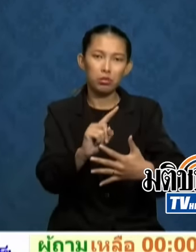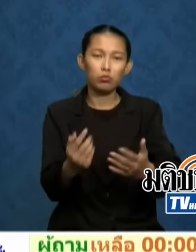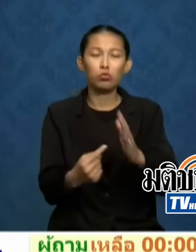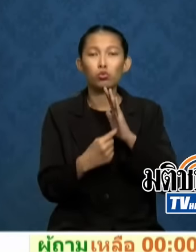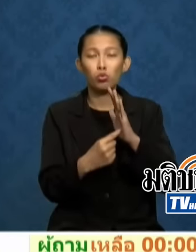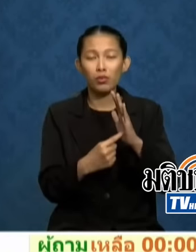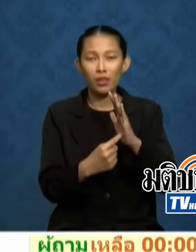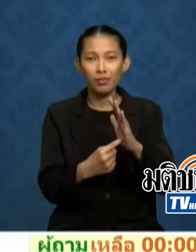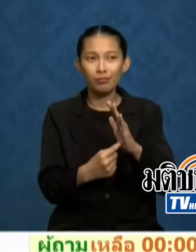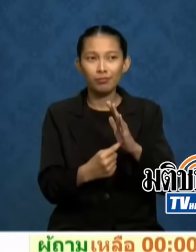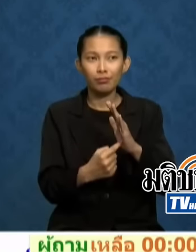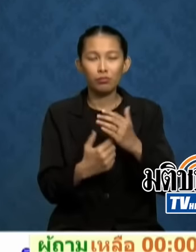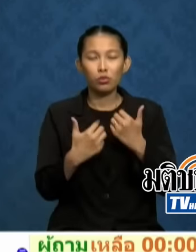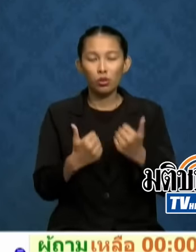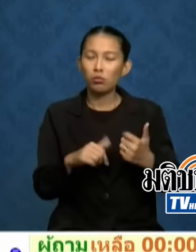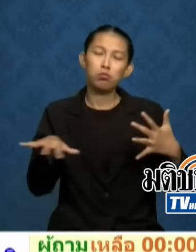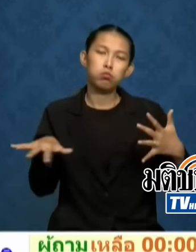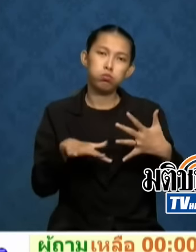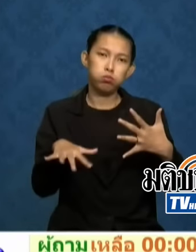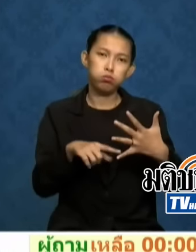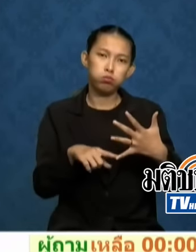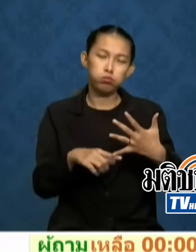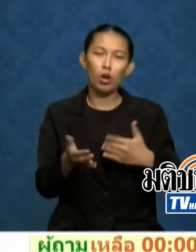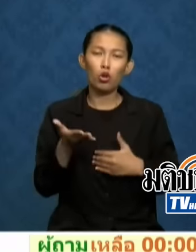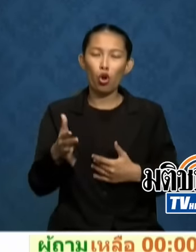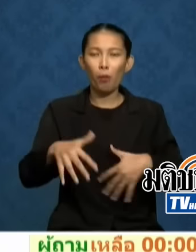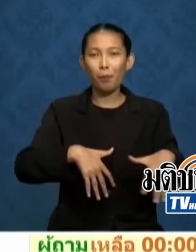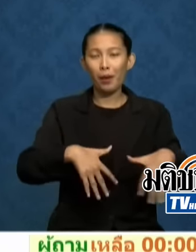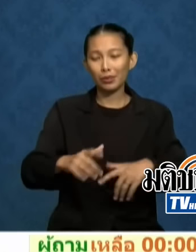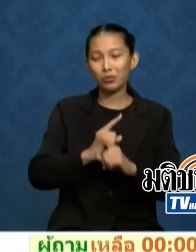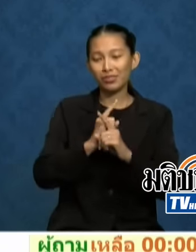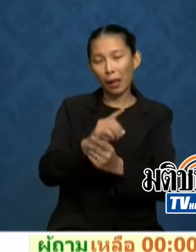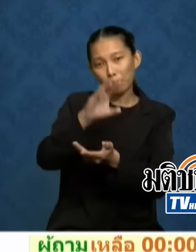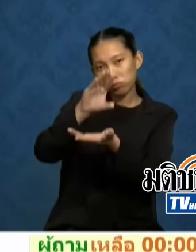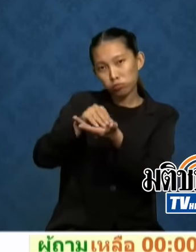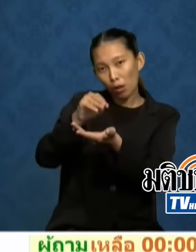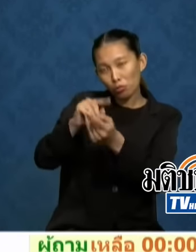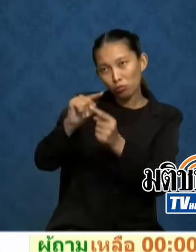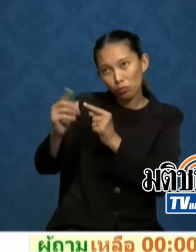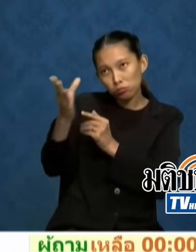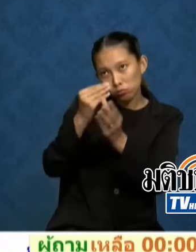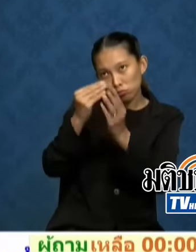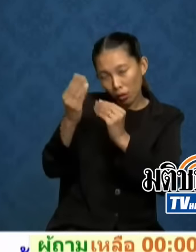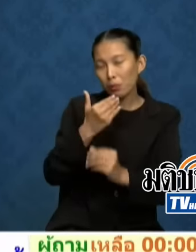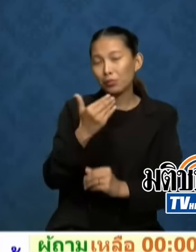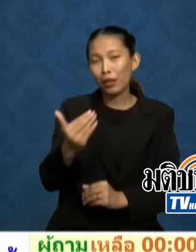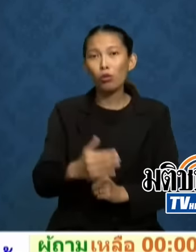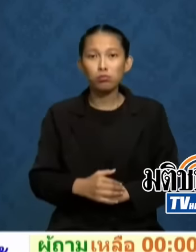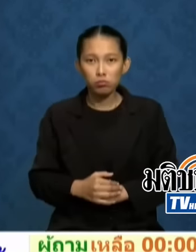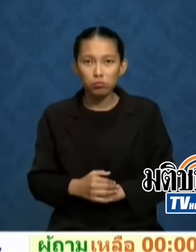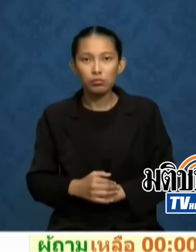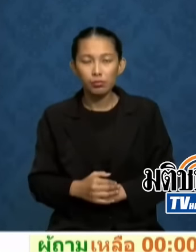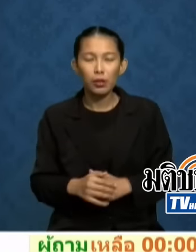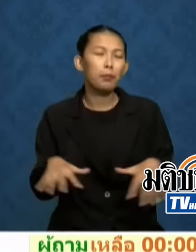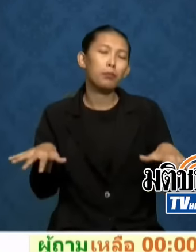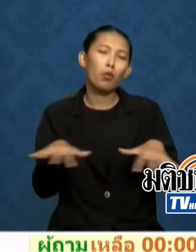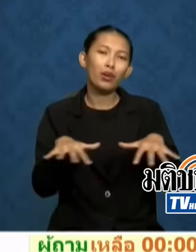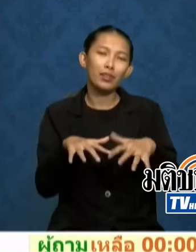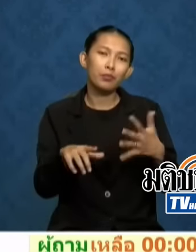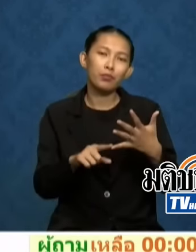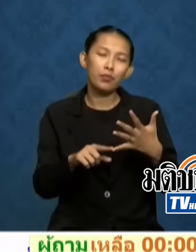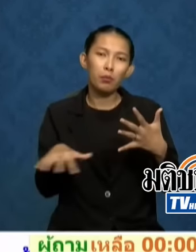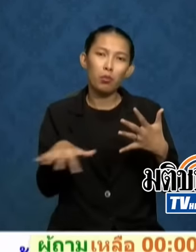ว่าสถานการณ์อยู่ในภาวะปกติขอให้ประชาชนติดตามข้อมูลข่าวสารเนี่ยอันนี้เป็นข้อมูลปกติเ